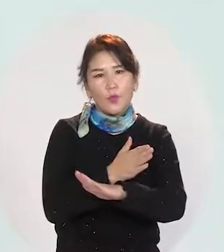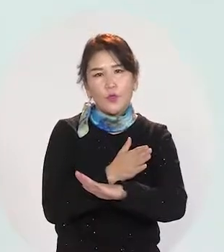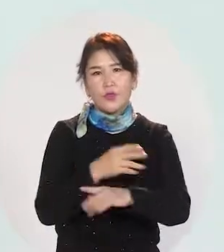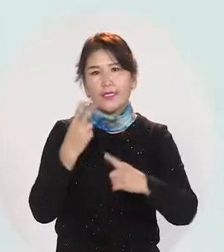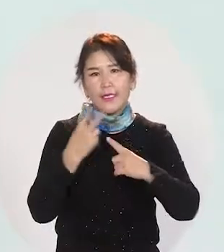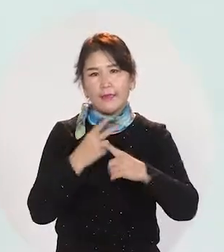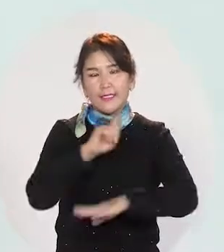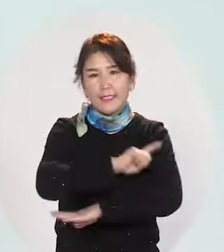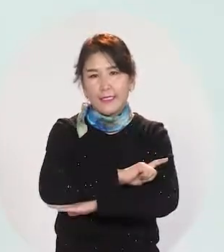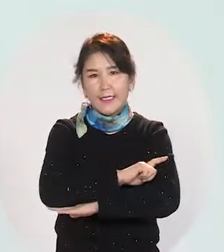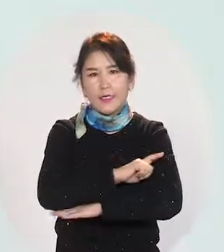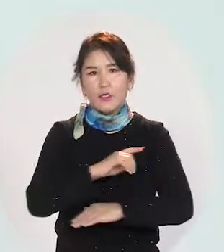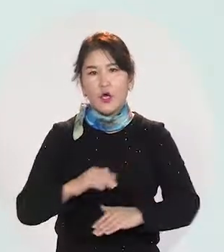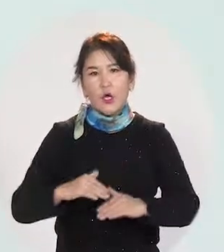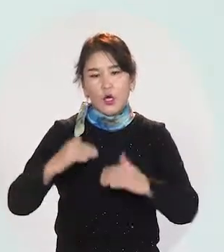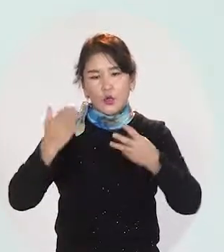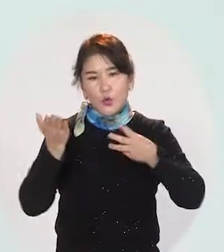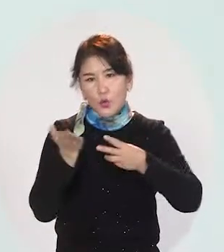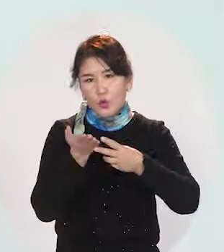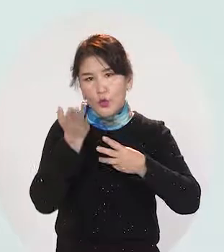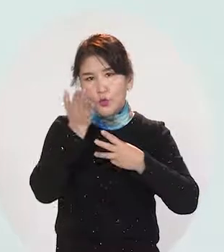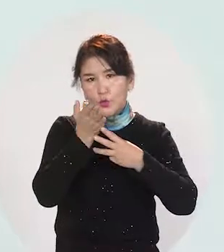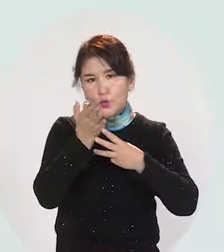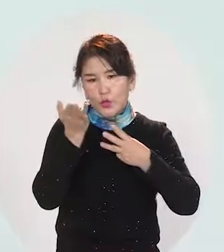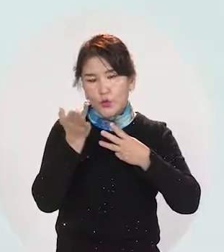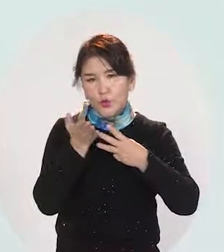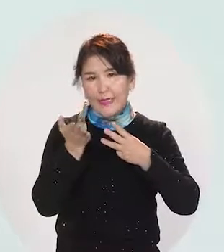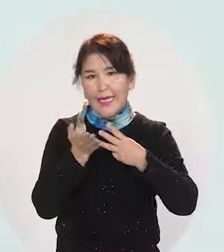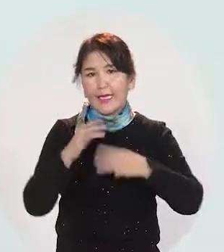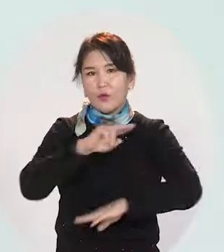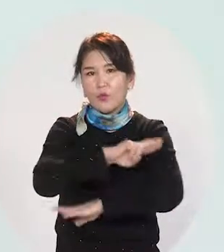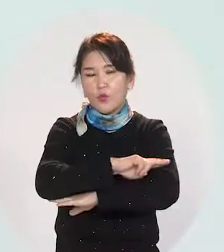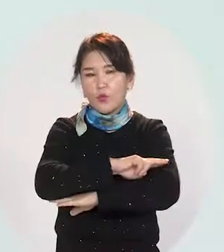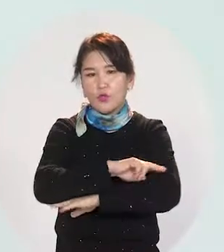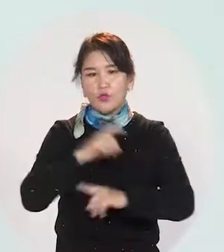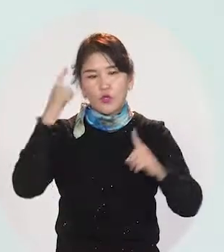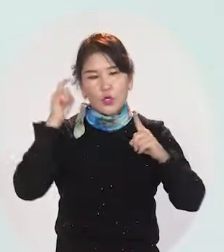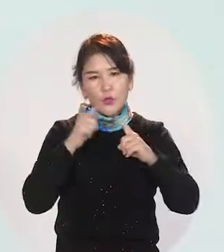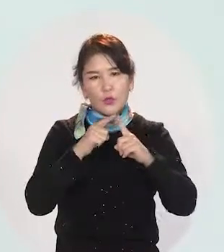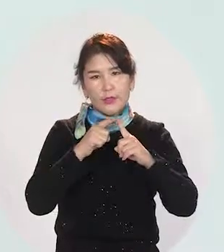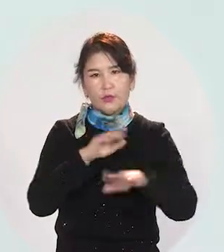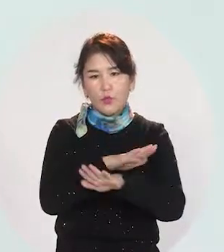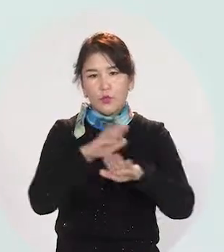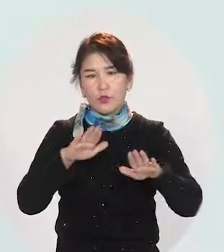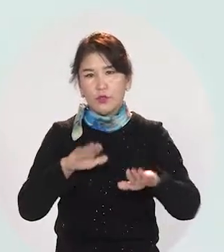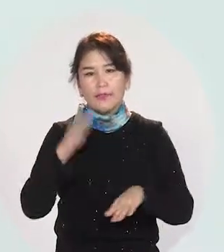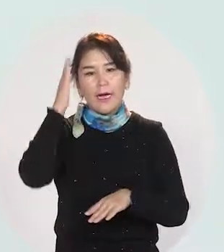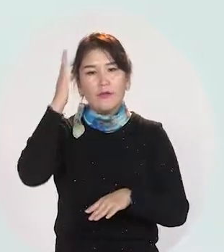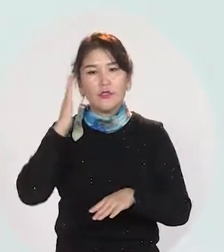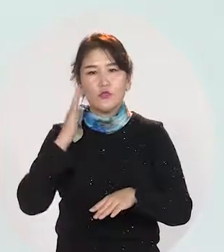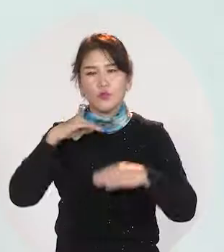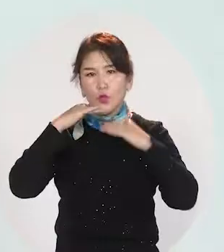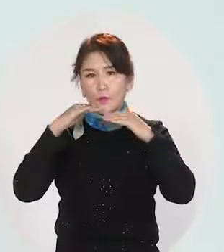бид өсвөр насны дунд ангийн хүүхдүүдэд зориулсан тэдний сэтгэл зүйн онцлог, эцэг эхчүүдэд өгөх зөвлөмжийн талаар ярьсан